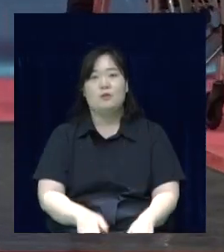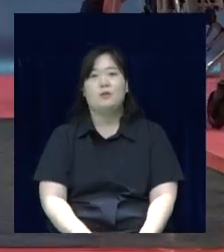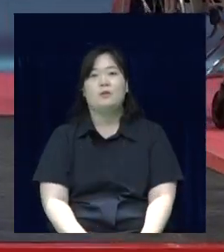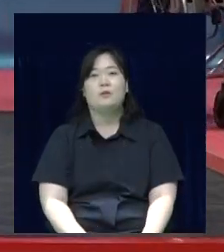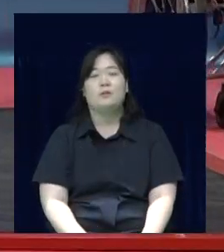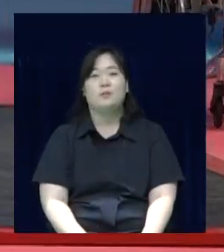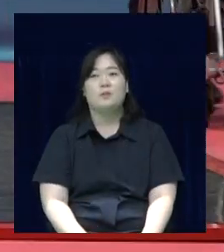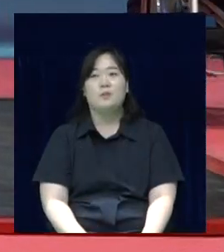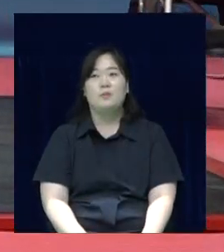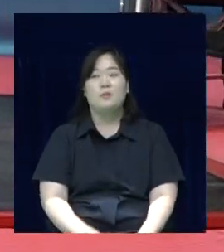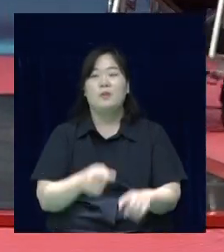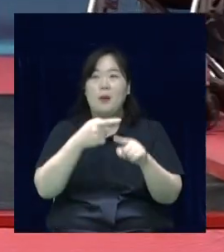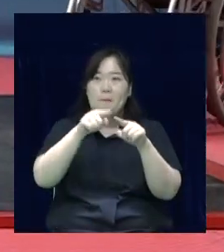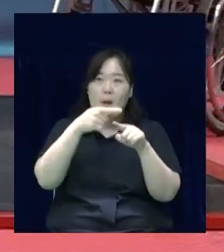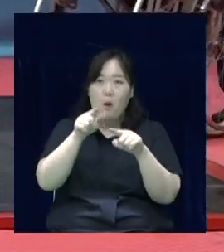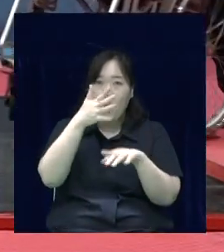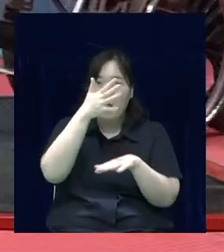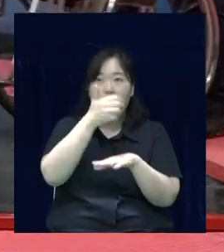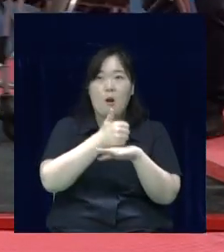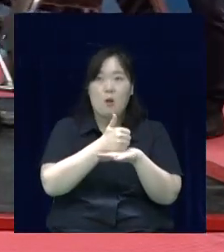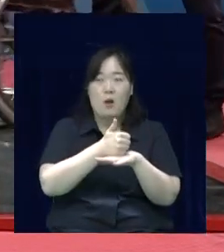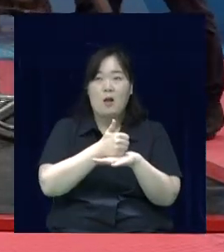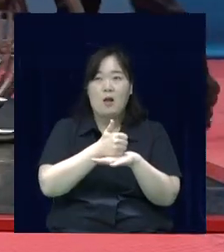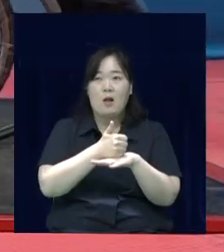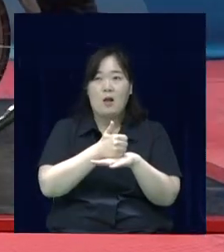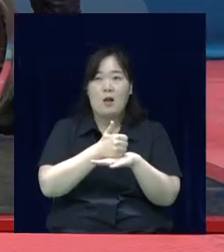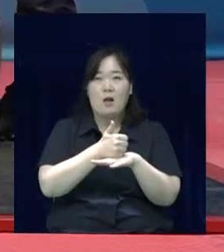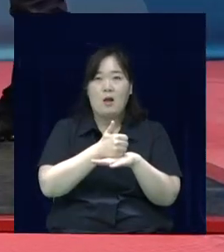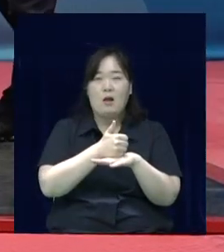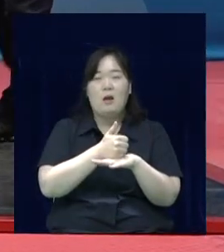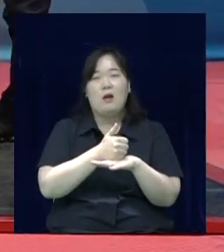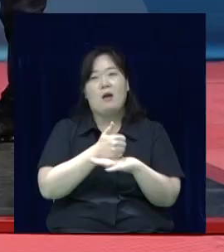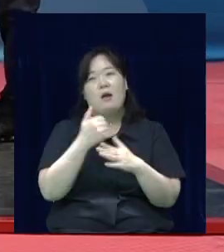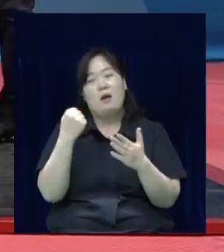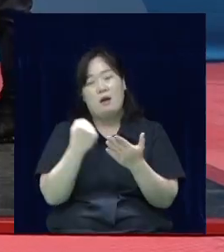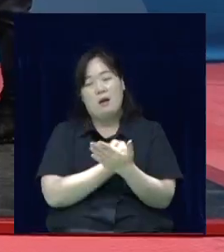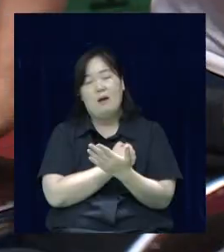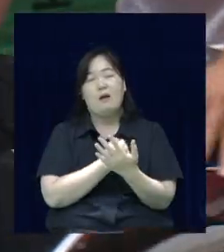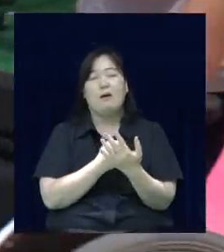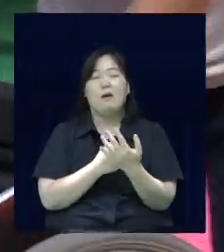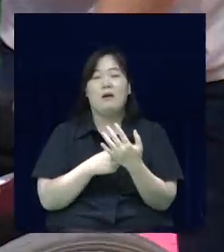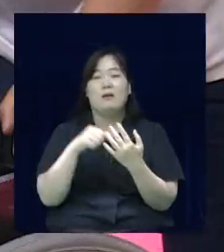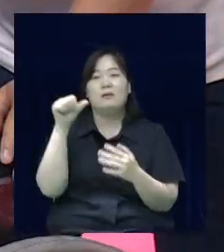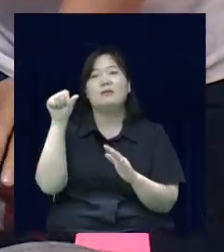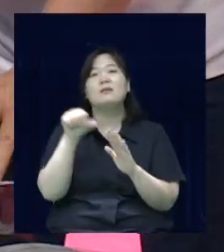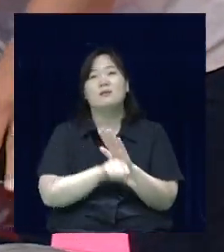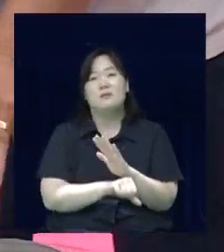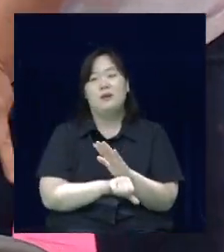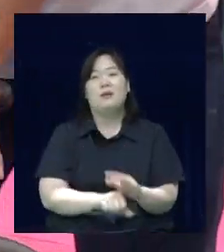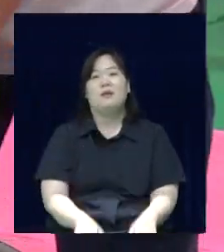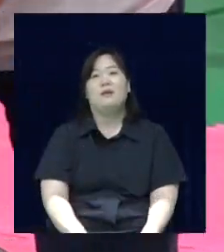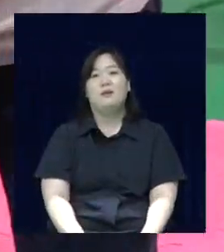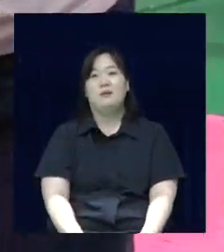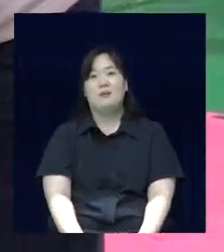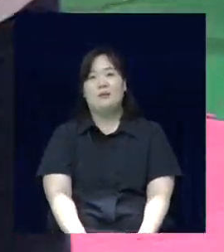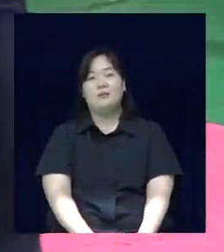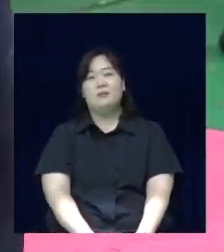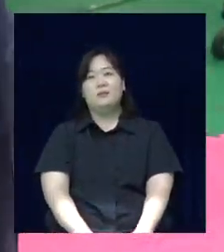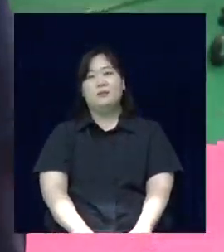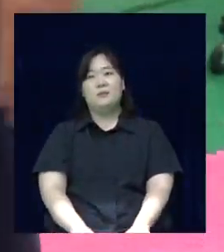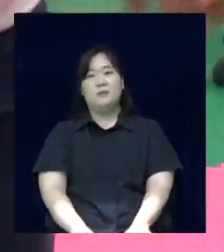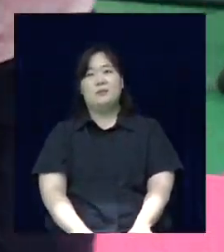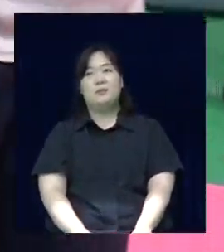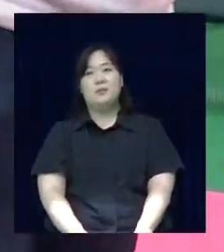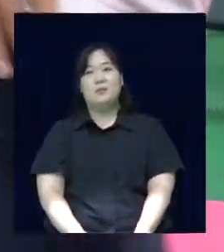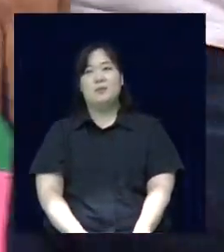자, 심판 판정까지 지켜보도록 하겠고요. 심판 판정. 아하, 세 명의 심판이 실패를 선언했습니다.